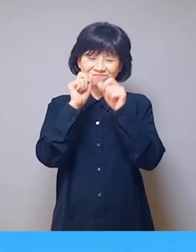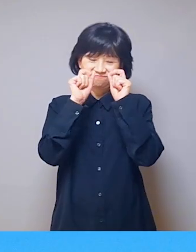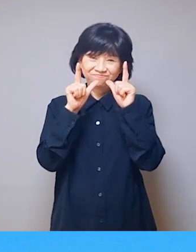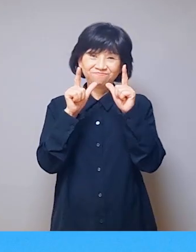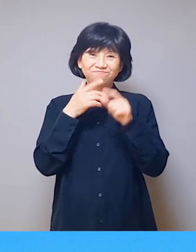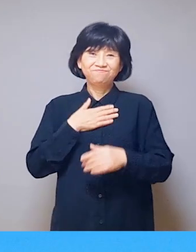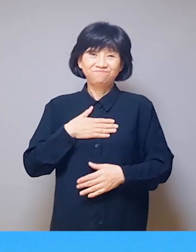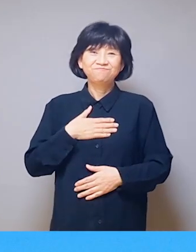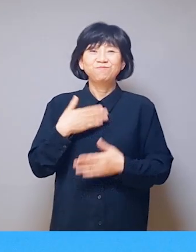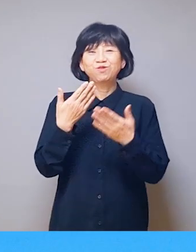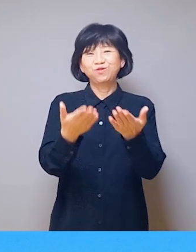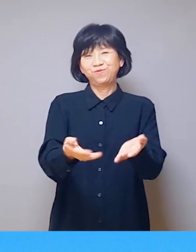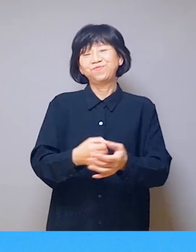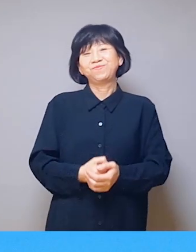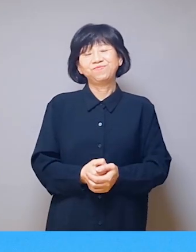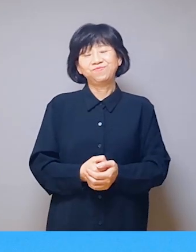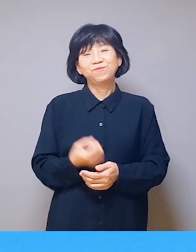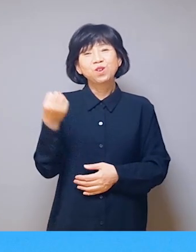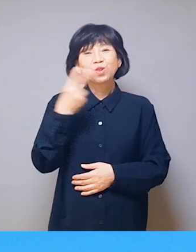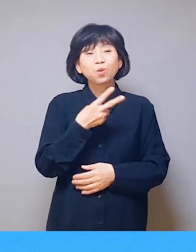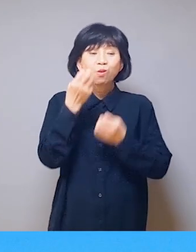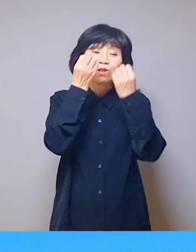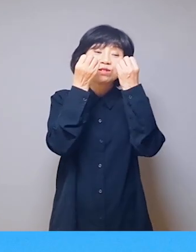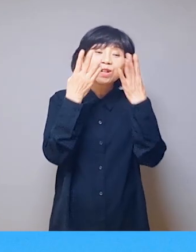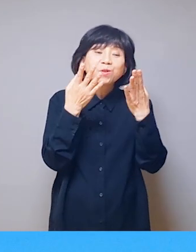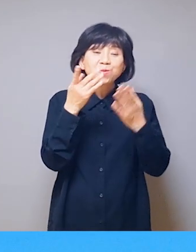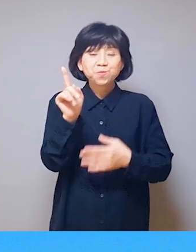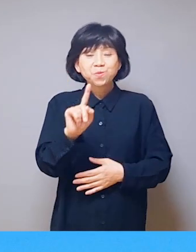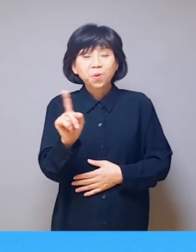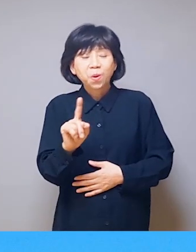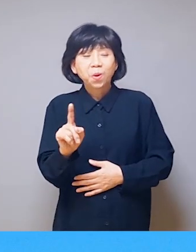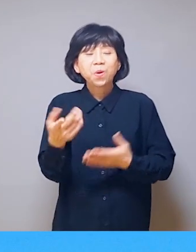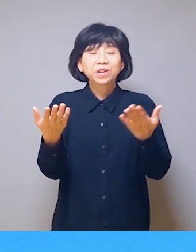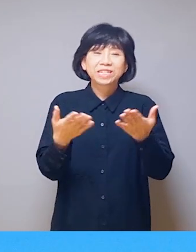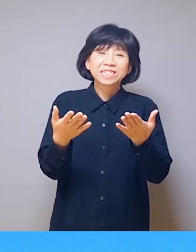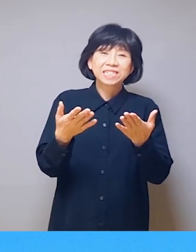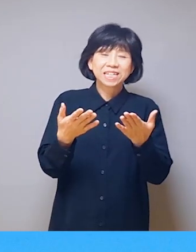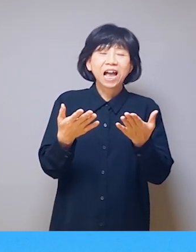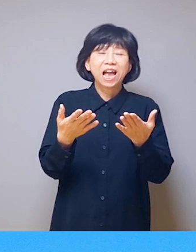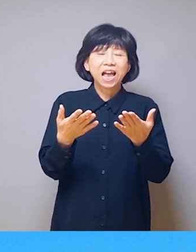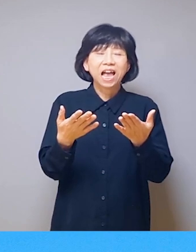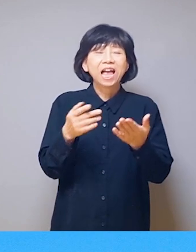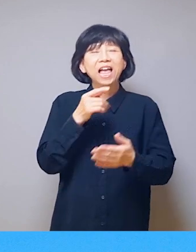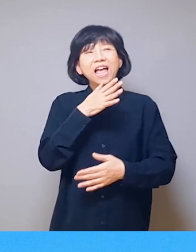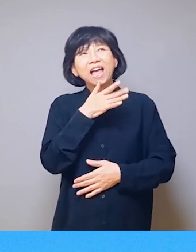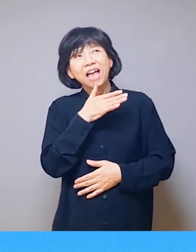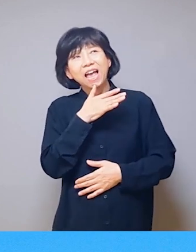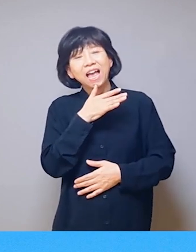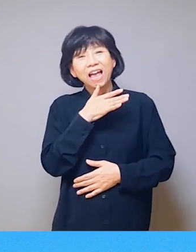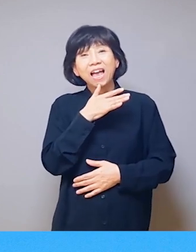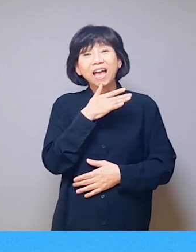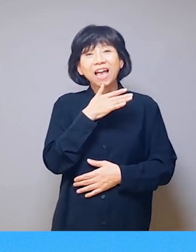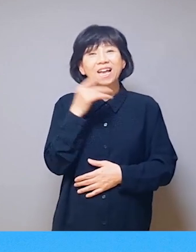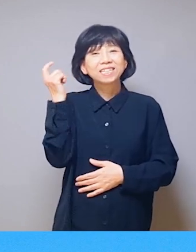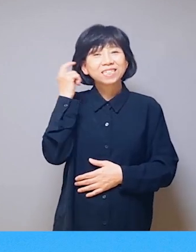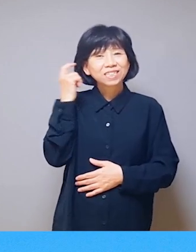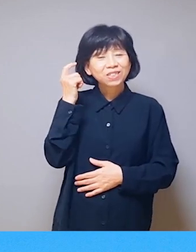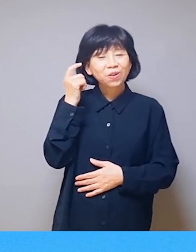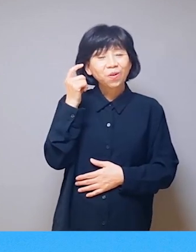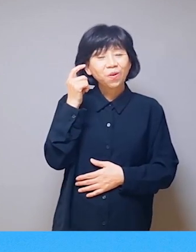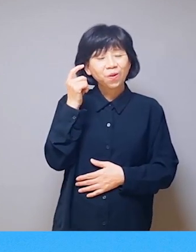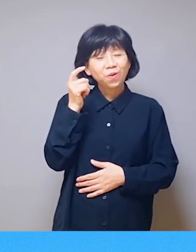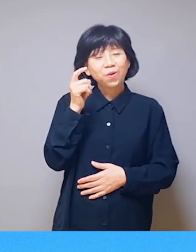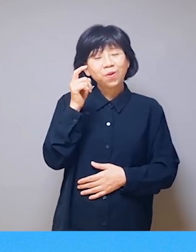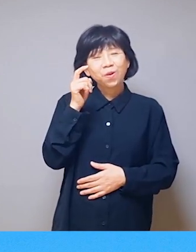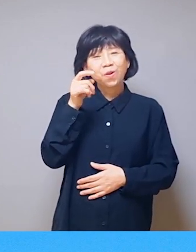혹은 새롭게 뭔가를 하실 수 있도록 들리고 보이게끔 하나님이